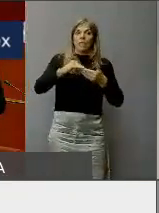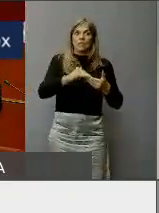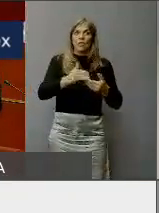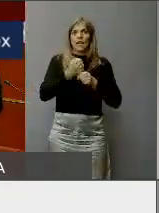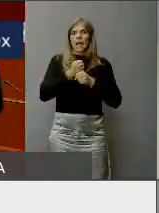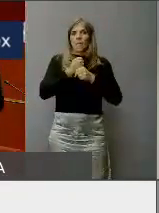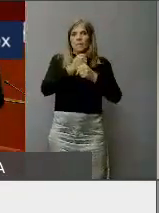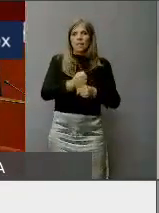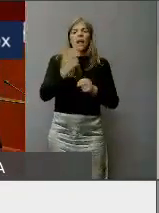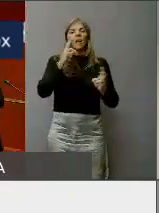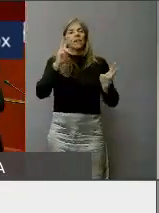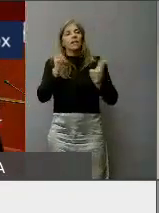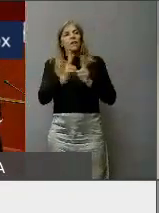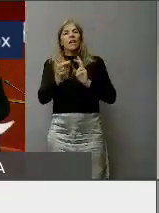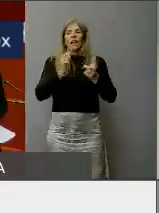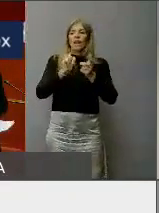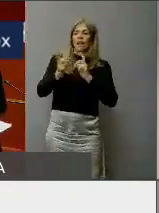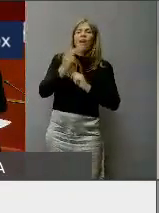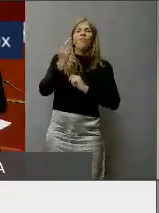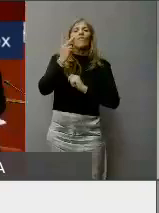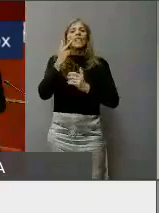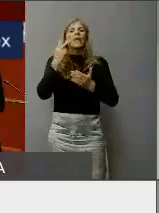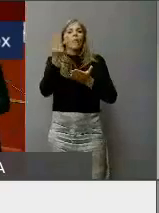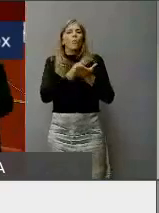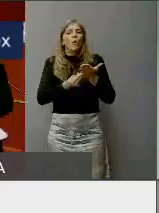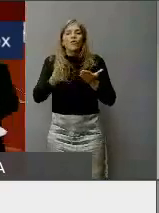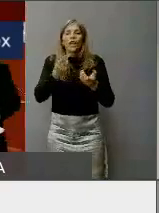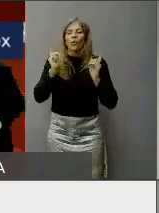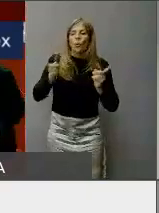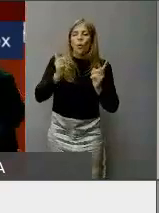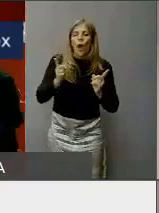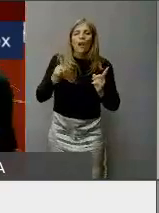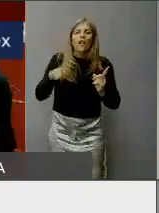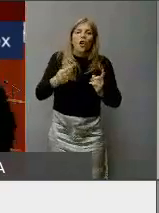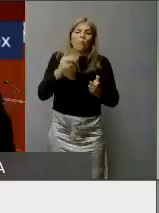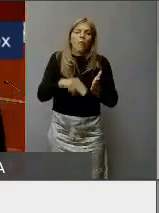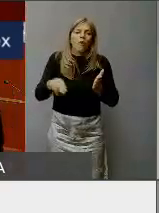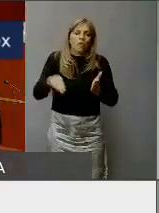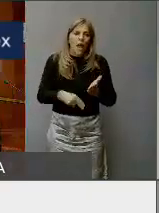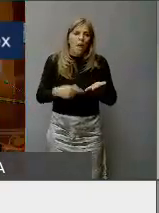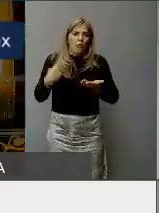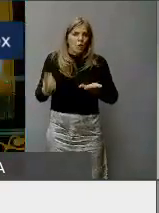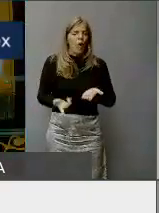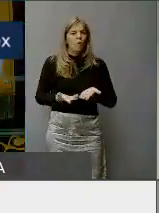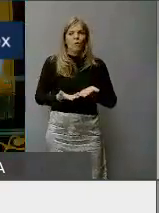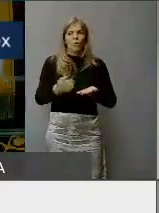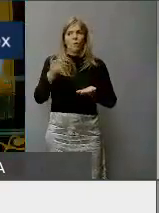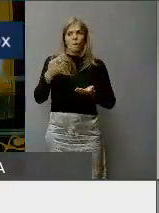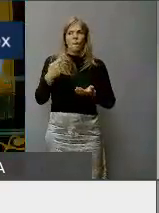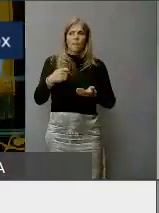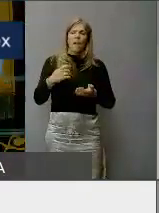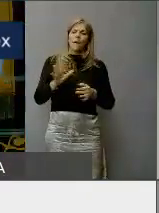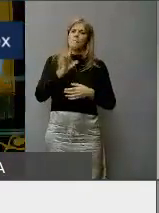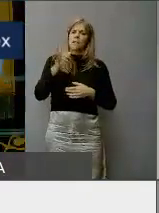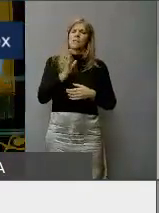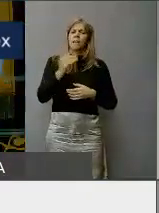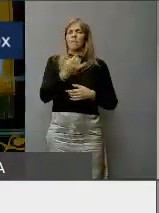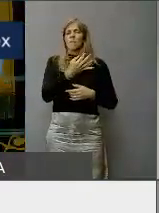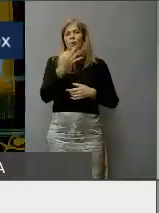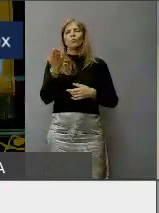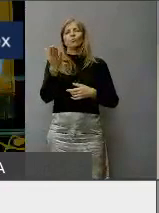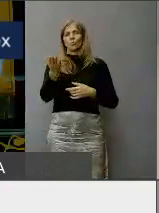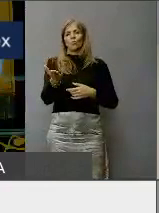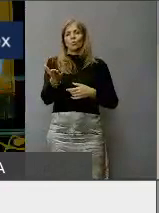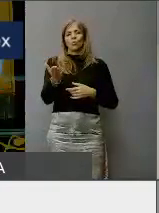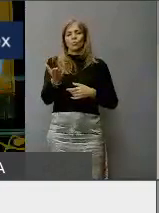nei documenti dei progetti anche di collaborazione e poi votiamo la mozione mi sembra una proposta di buon senso quest'ultima